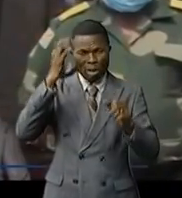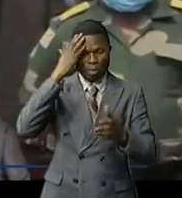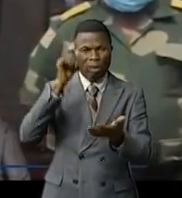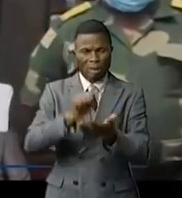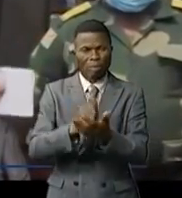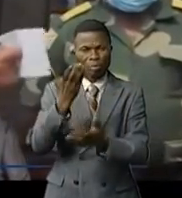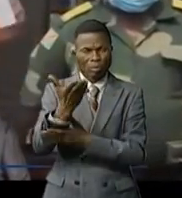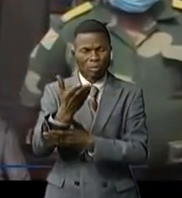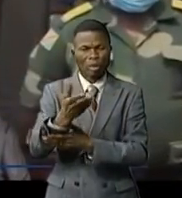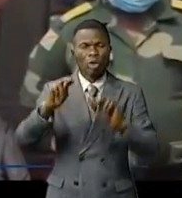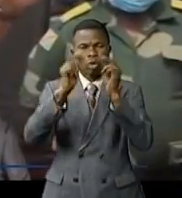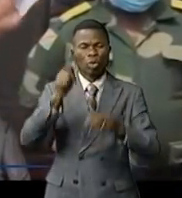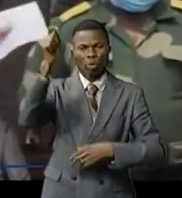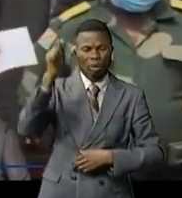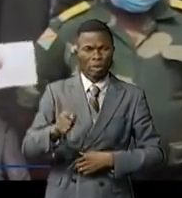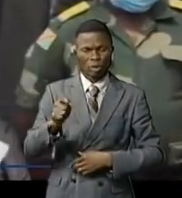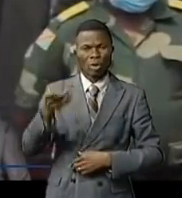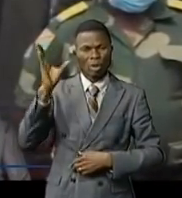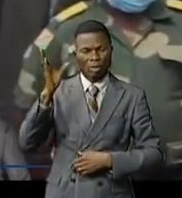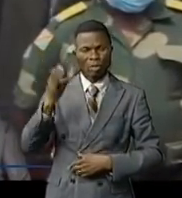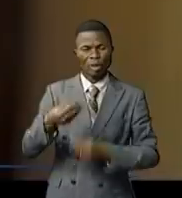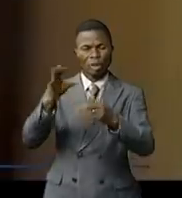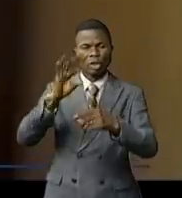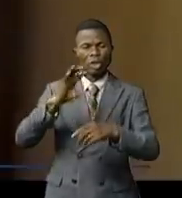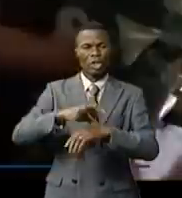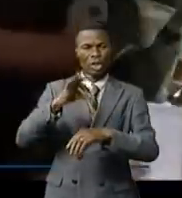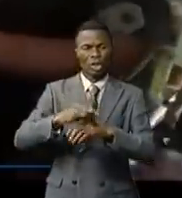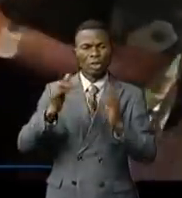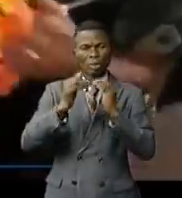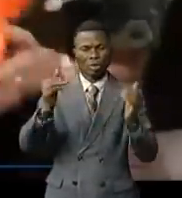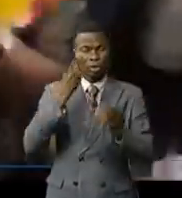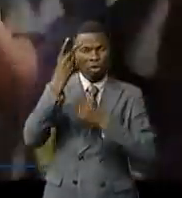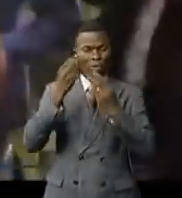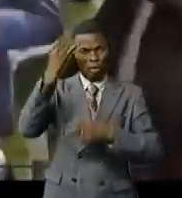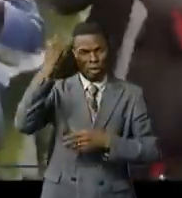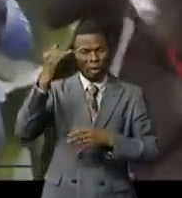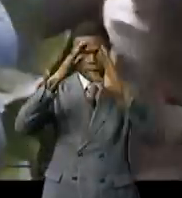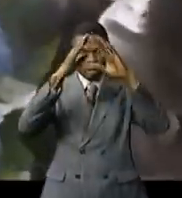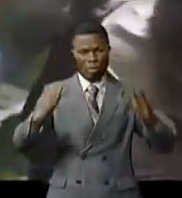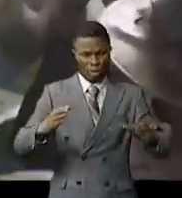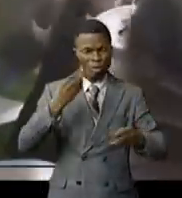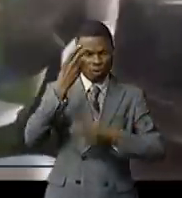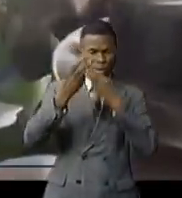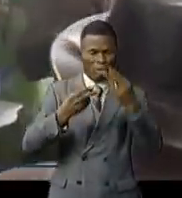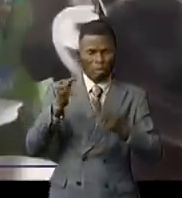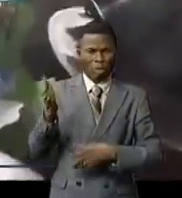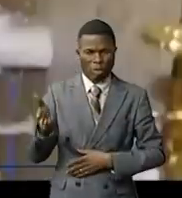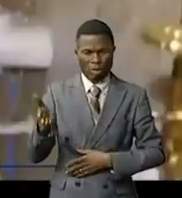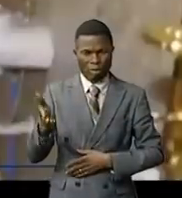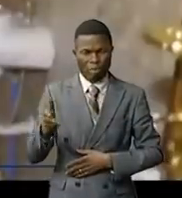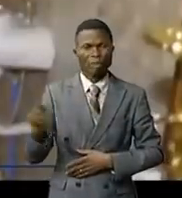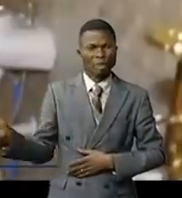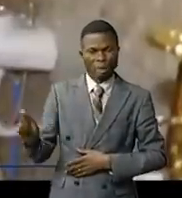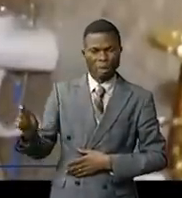en appelant les groupes armés locaux de donner la chance à la paix. Une visite guidée du bâtiment, de 2 cellules, des